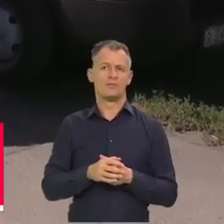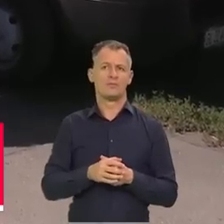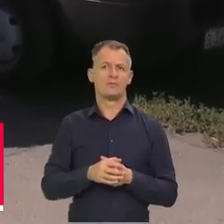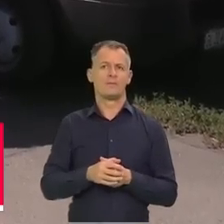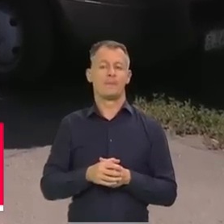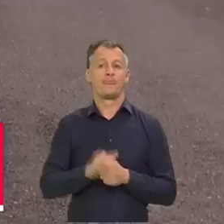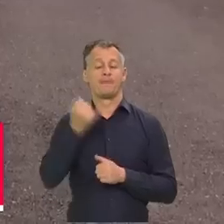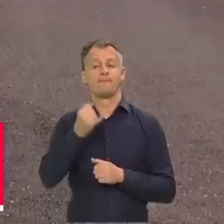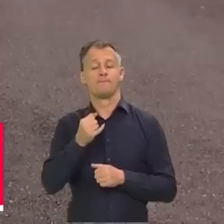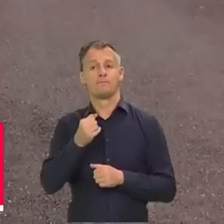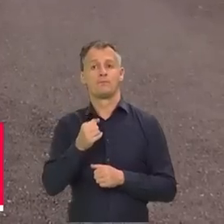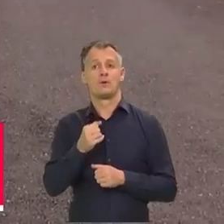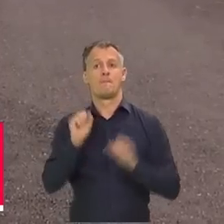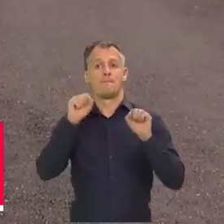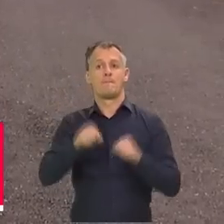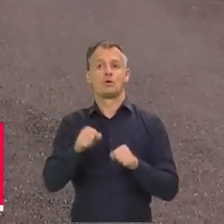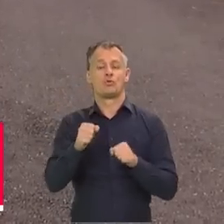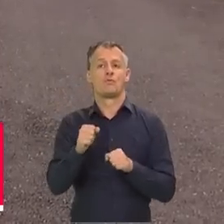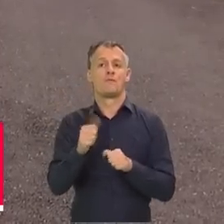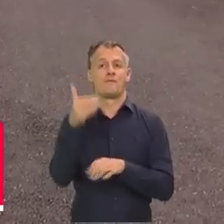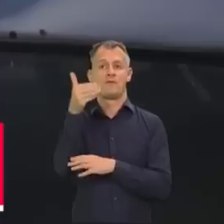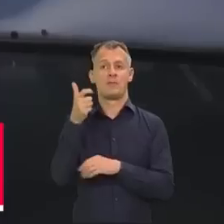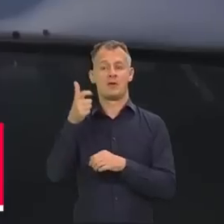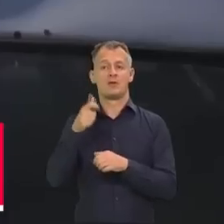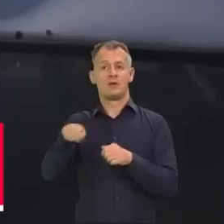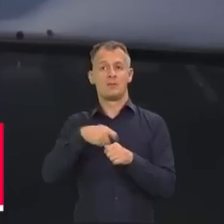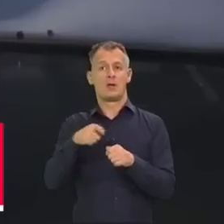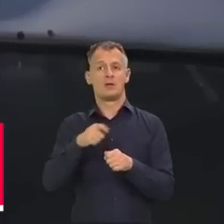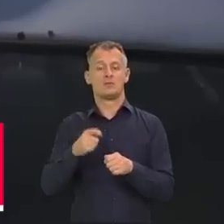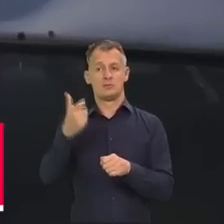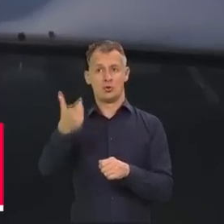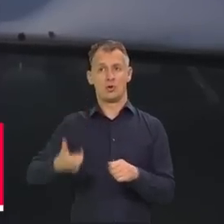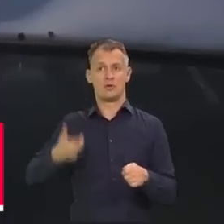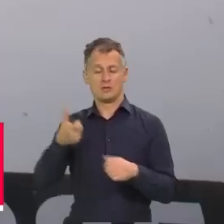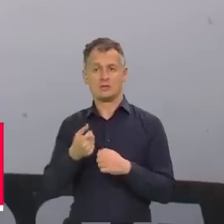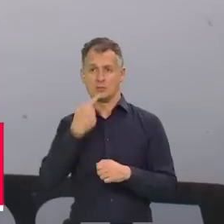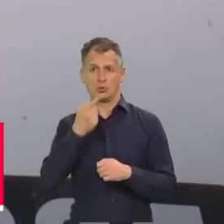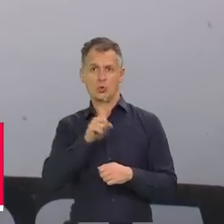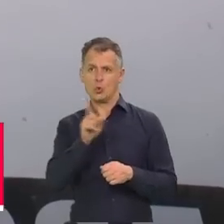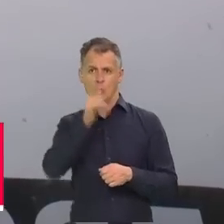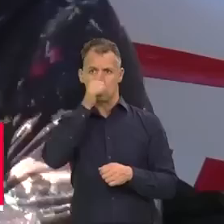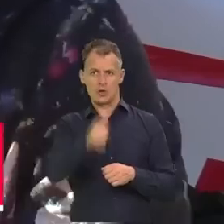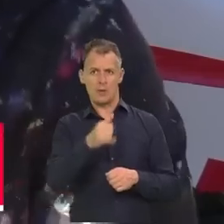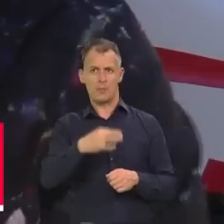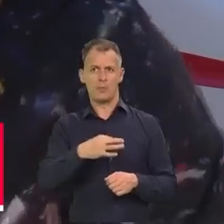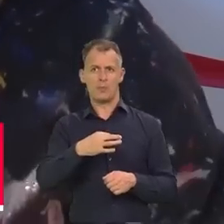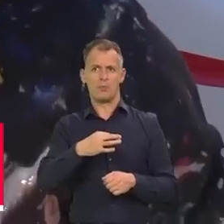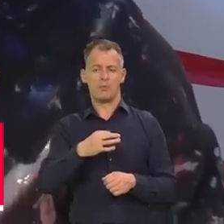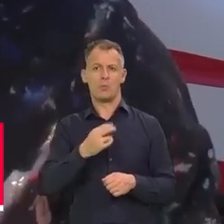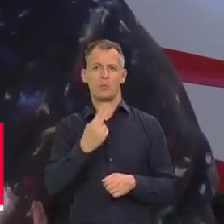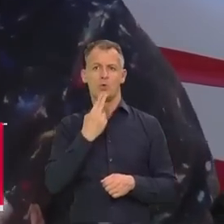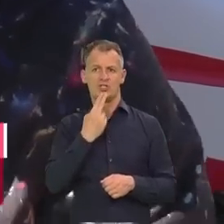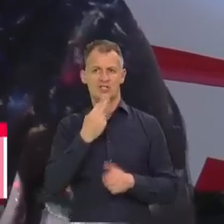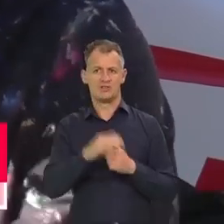altceva, patronul vulcanizării se apără și spune că el vorbea de fapt cu angajatul său și că nu l-ar fi înjurat pe polițist atunci când a intervenit în discuție. Vă reproduc cuvintele